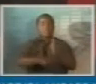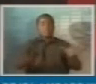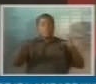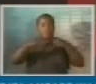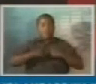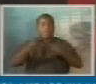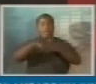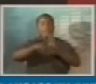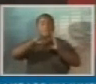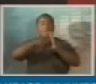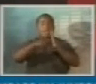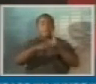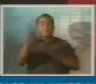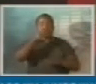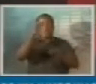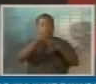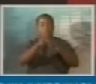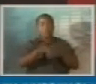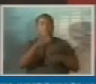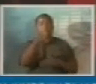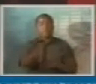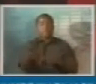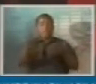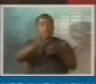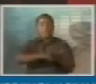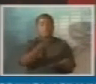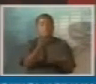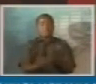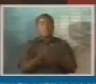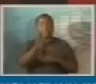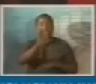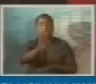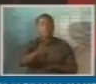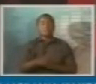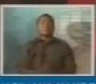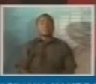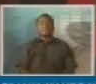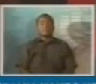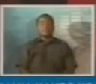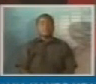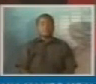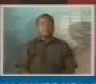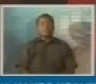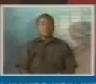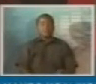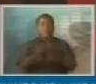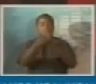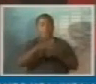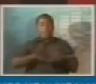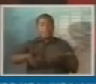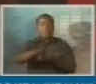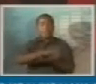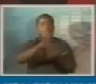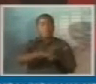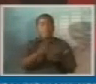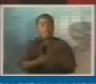kwenye kanuni kwamba kila mjumbe aliyoko humu atatia saini yake? Kwa nini tusiseme mwenyekiti usaini wewe kwa niaba yetu wote?